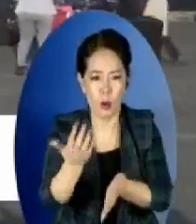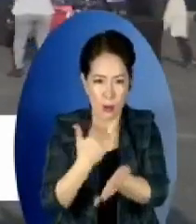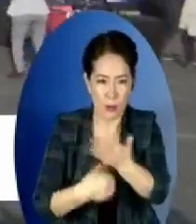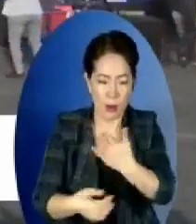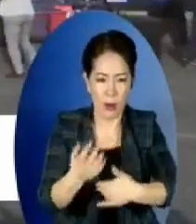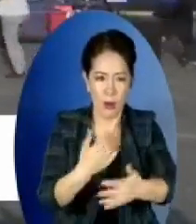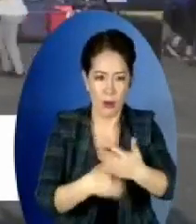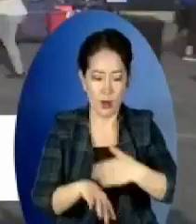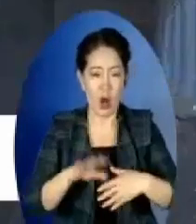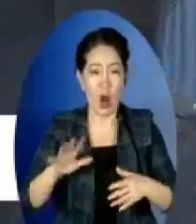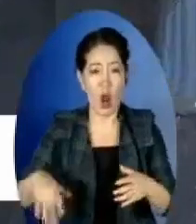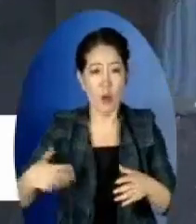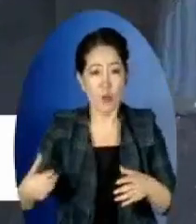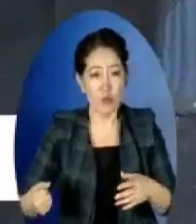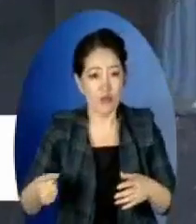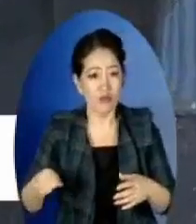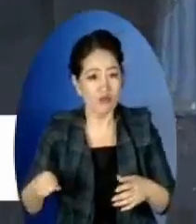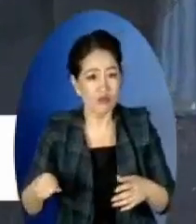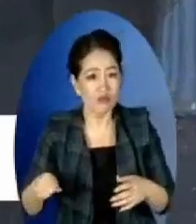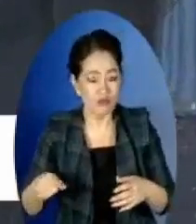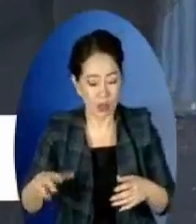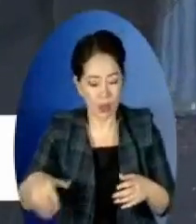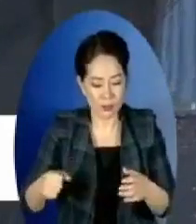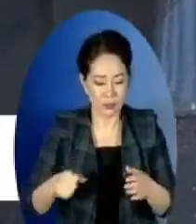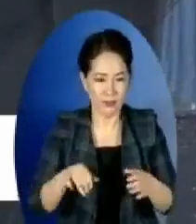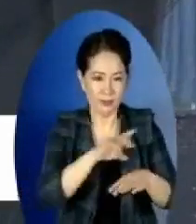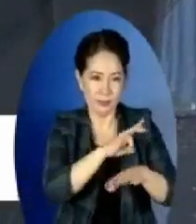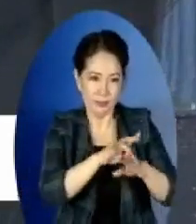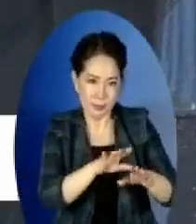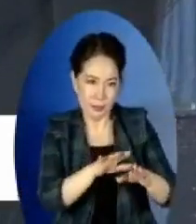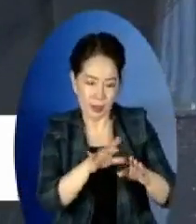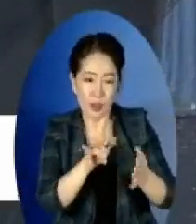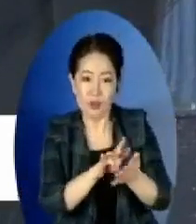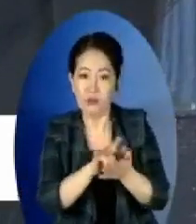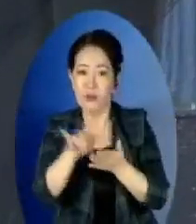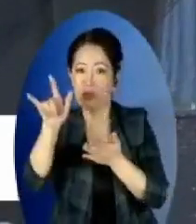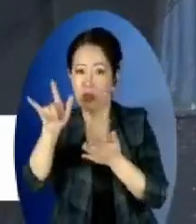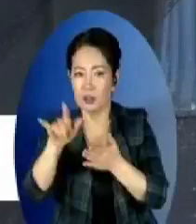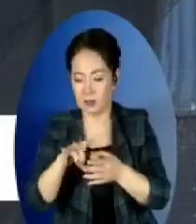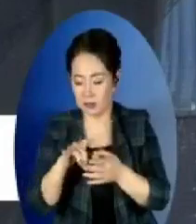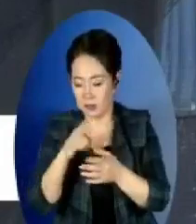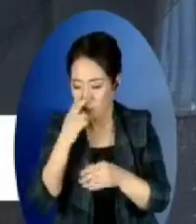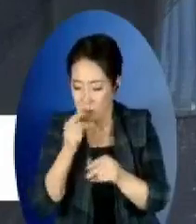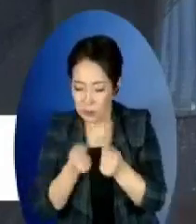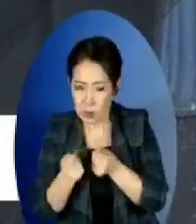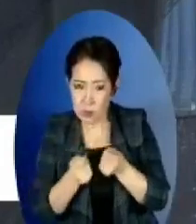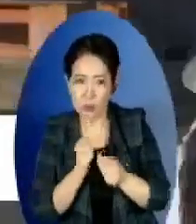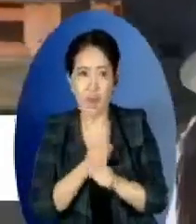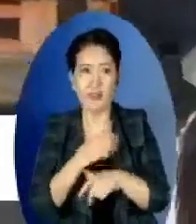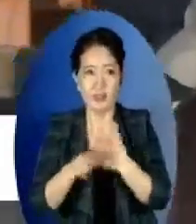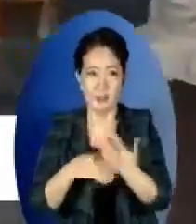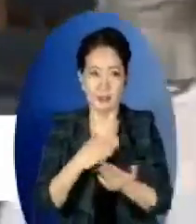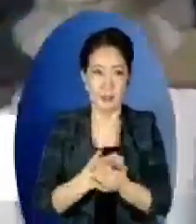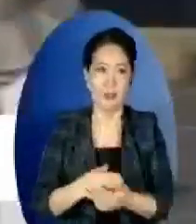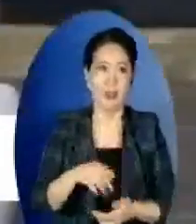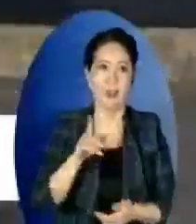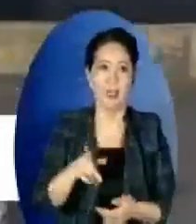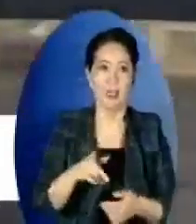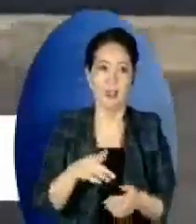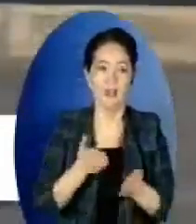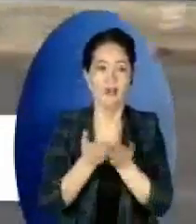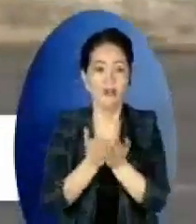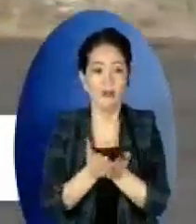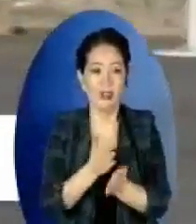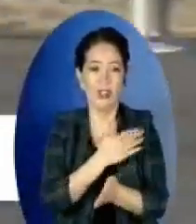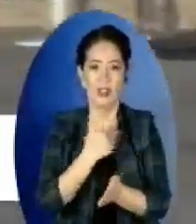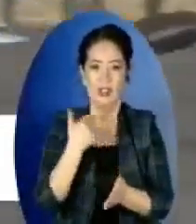зорчигчдыг Камбожийн нийслэлд тусгай үүргийн онгоцор хүргэж цааш гэртээ харах нислэгийг зохицуулж ажиллаж байгаа юм. Вестердам хүлгийг